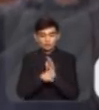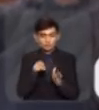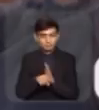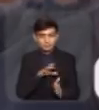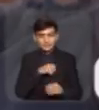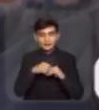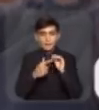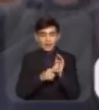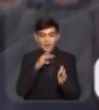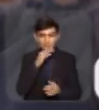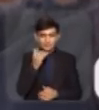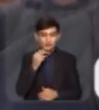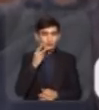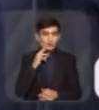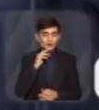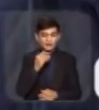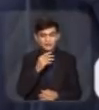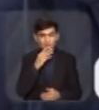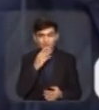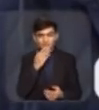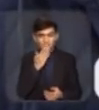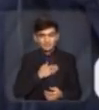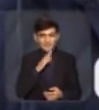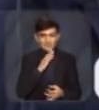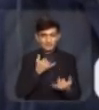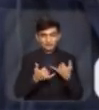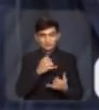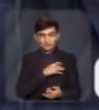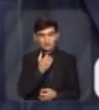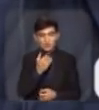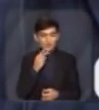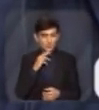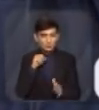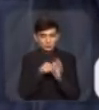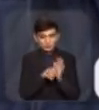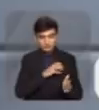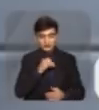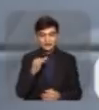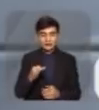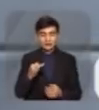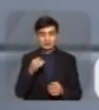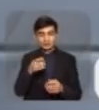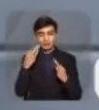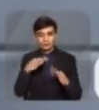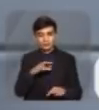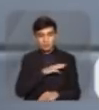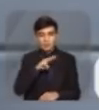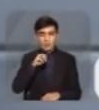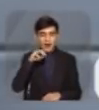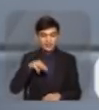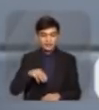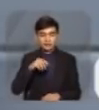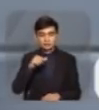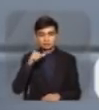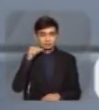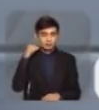17 лет он лишил жизни тетю своей возлюбленной Ники Васильевой. За это получил 9 лет колонии, но его освободили досрочно в марте прошлого года.